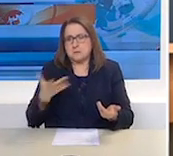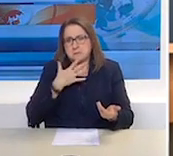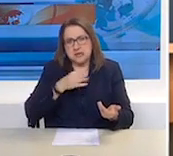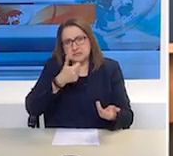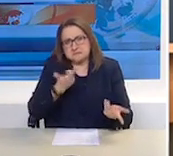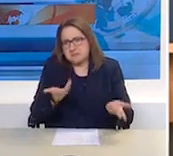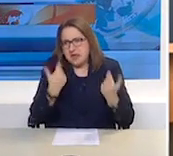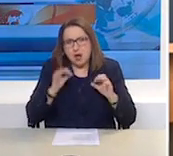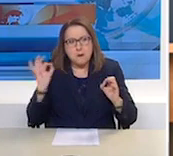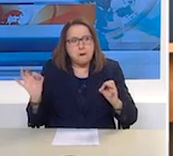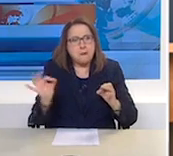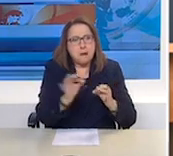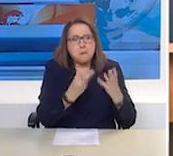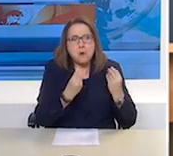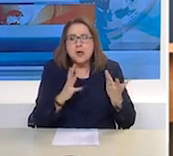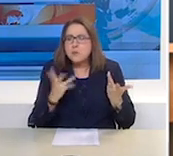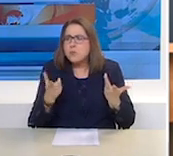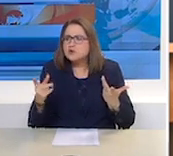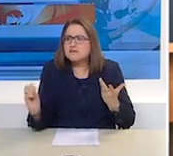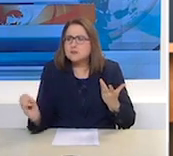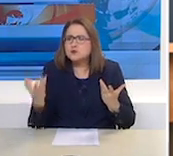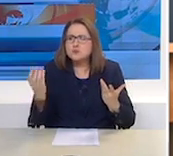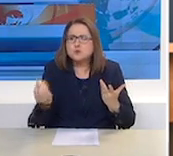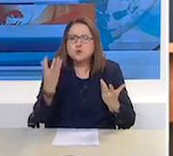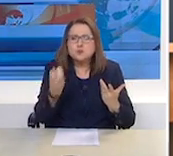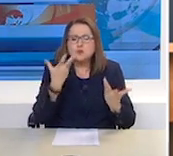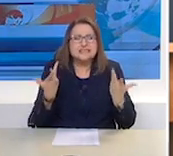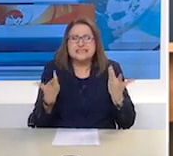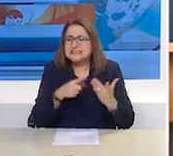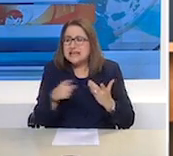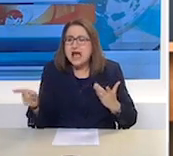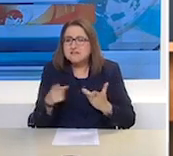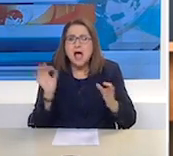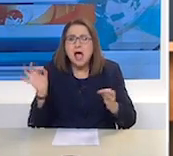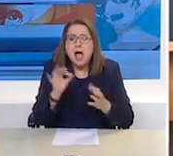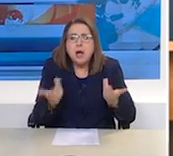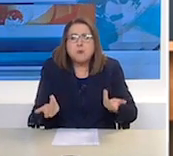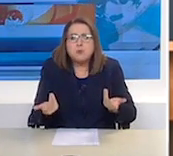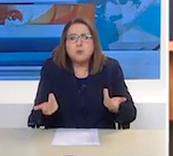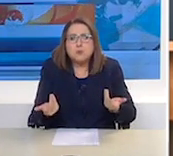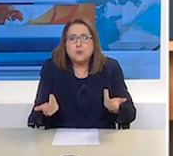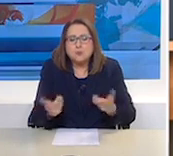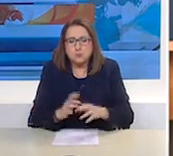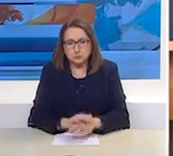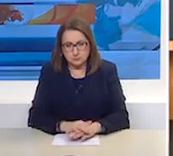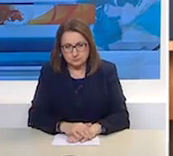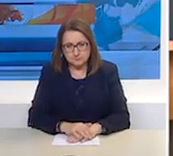πείτε αν υπάρχουν ποιοτικά χαρακτηριστικά των καθημερινών νέων κρούσματων που ανακοινώνεται και από πού μπορεί να κόλλησαν?